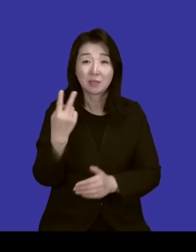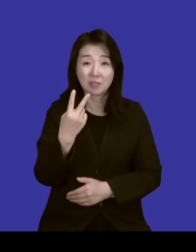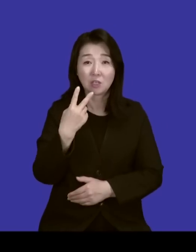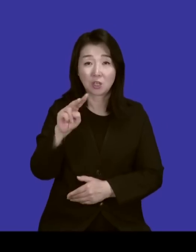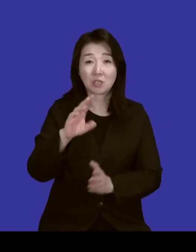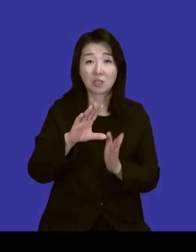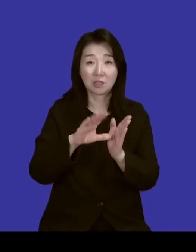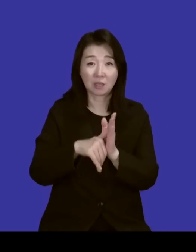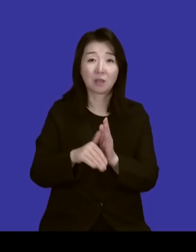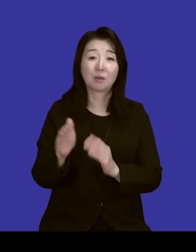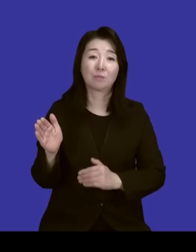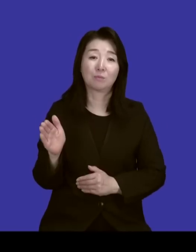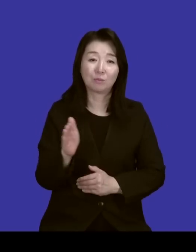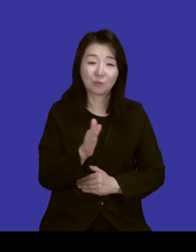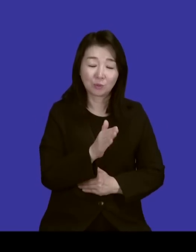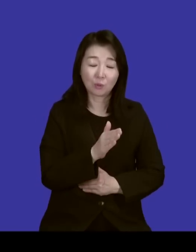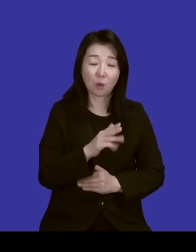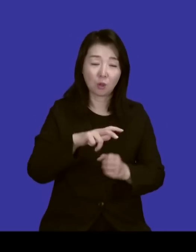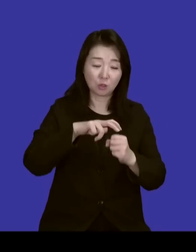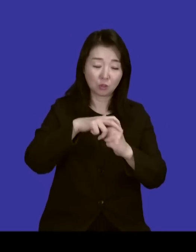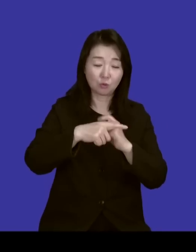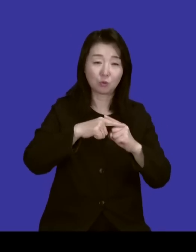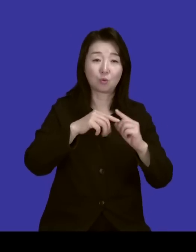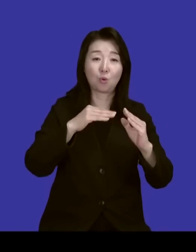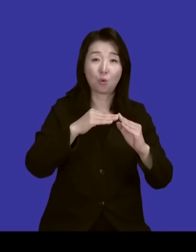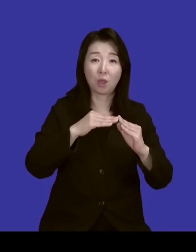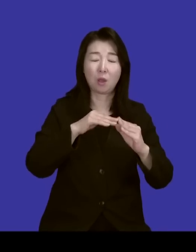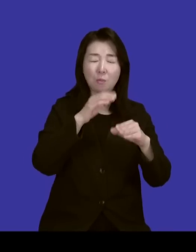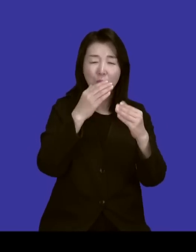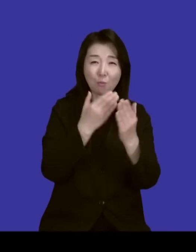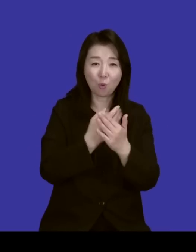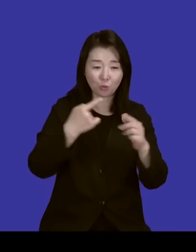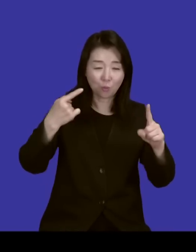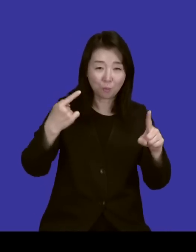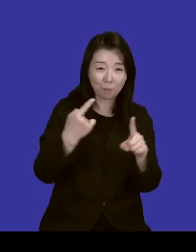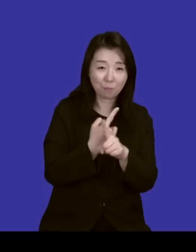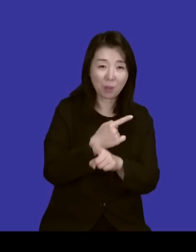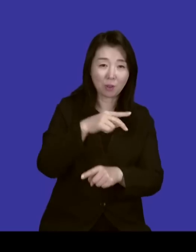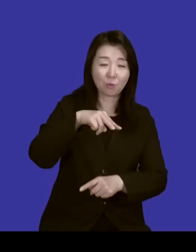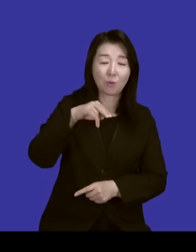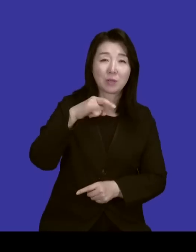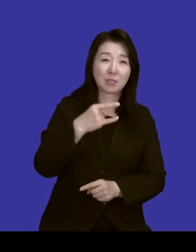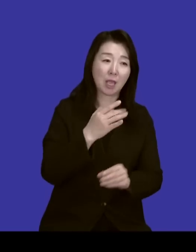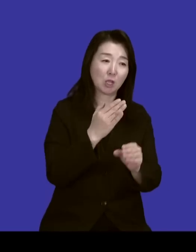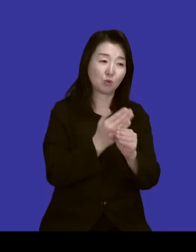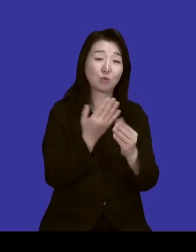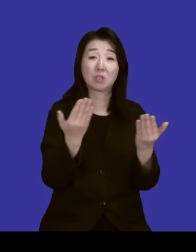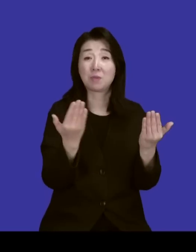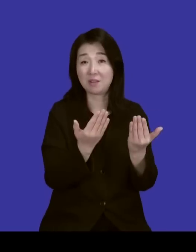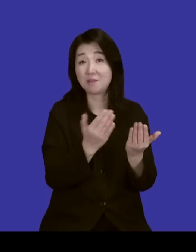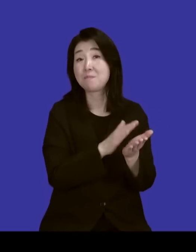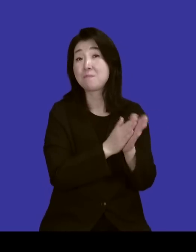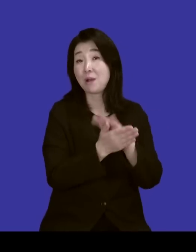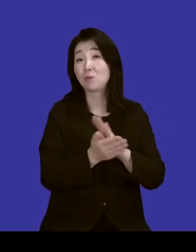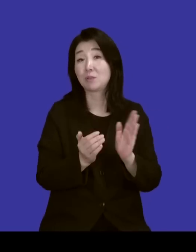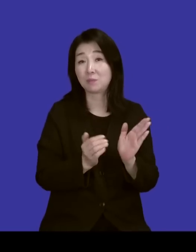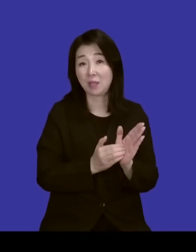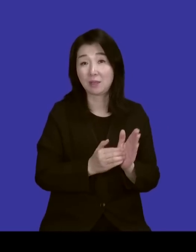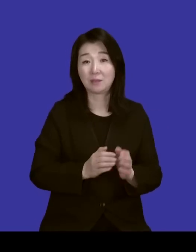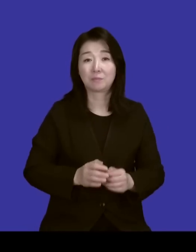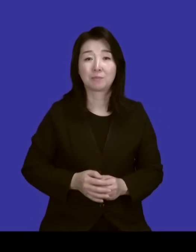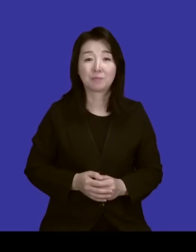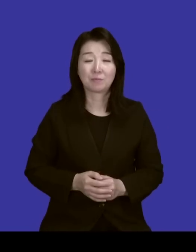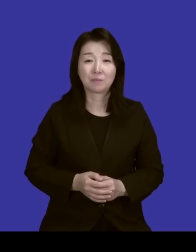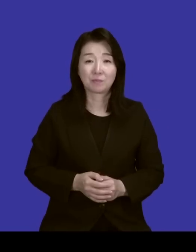2002년부터 예. 우리 교회를 모든 셀 구조로 바꾼다. 그래서 셀 중심의 사역을 했고 또 부족하지만